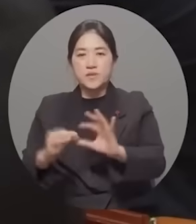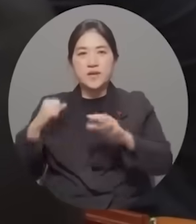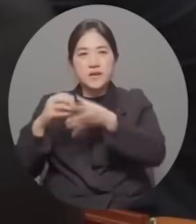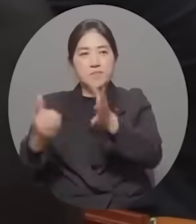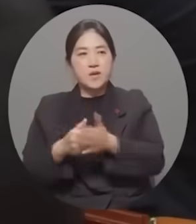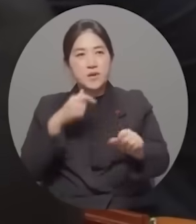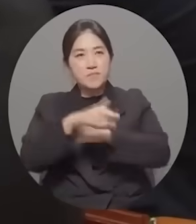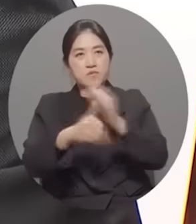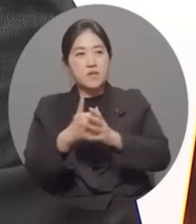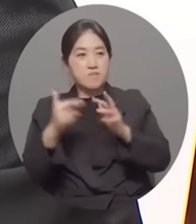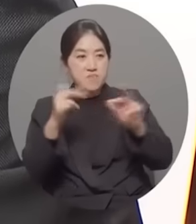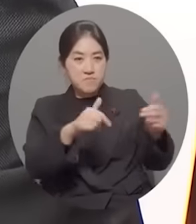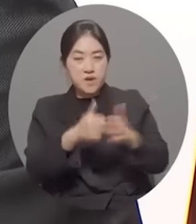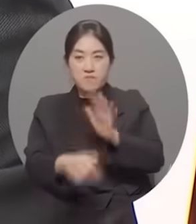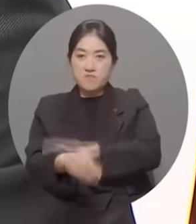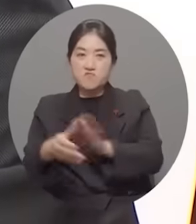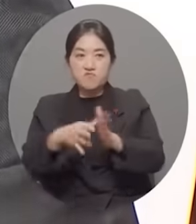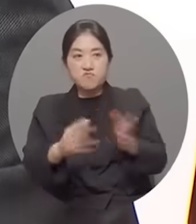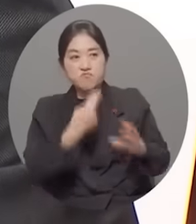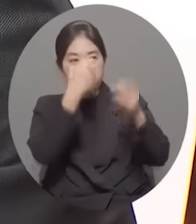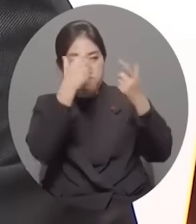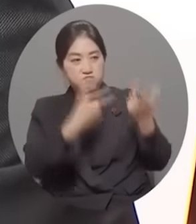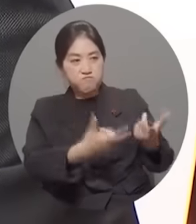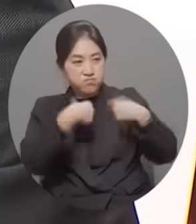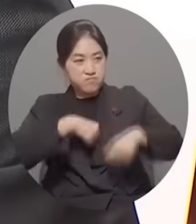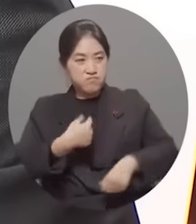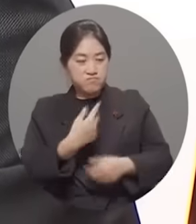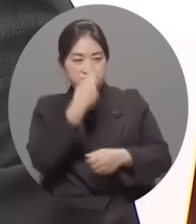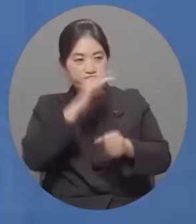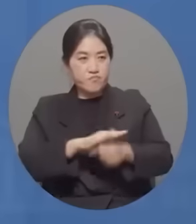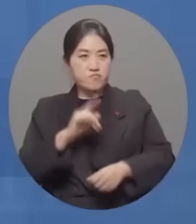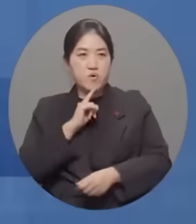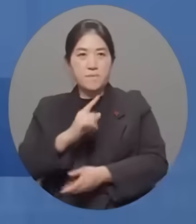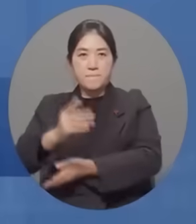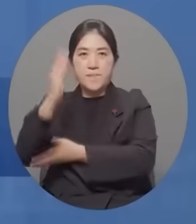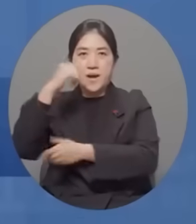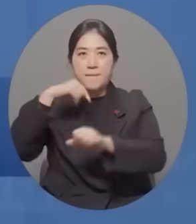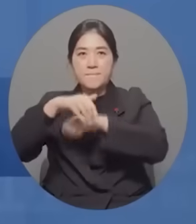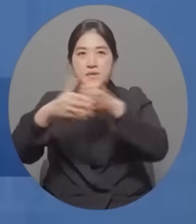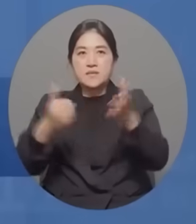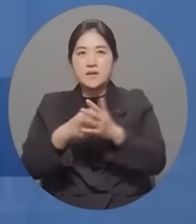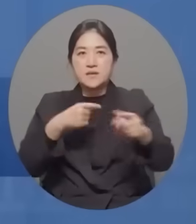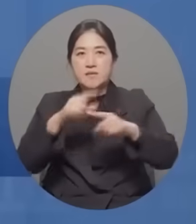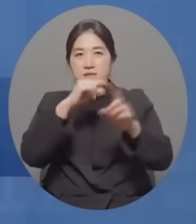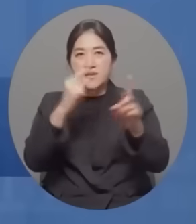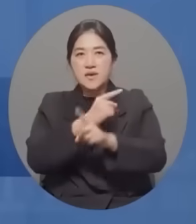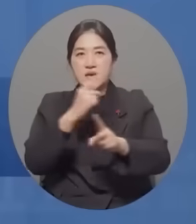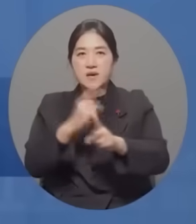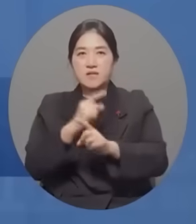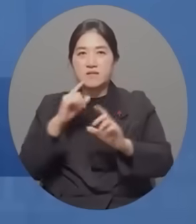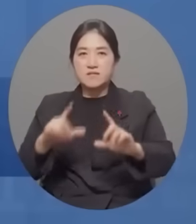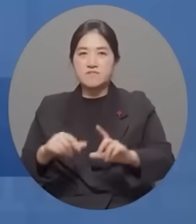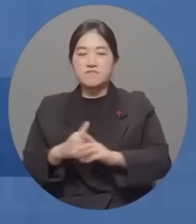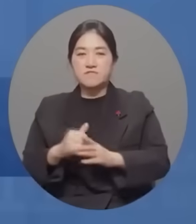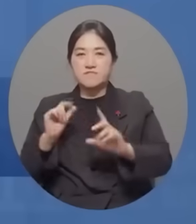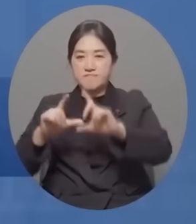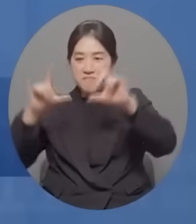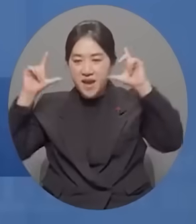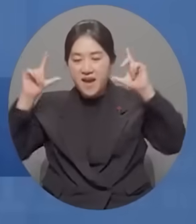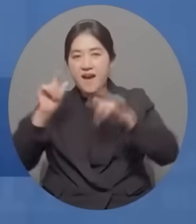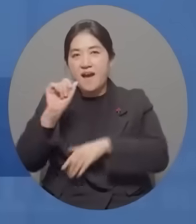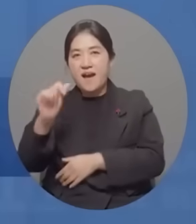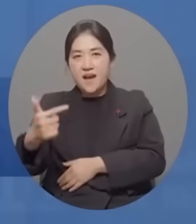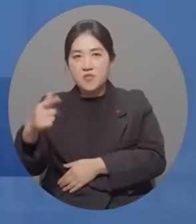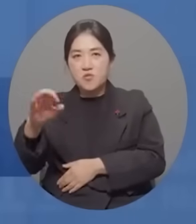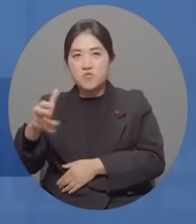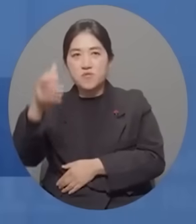민주당을 비판하면 극우 프레임을 씌우냐고 반발했습니다. 민주당은 정치개혁의 아이콘으로 등장한 한동훈